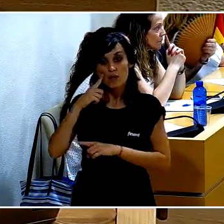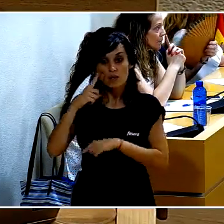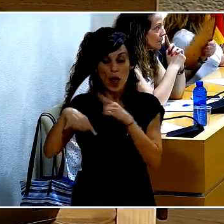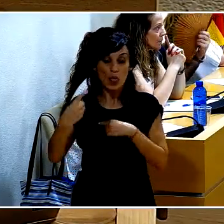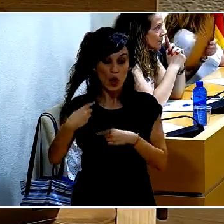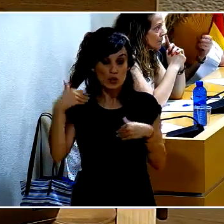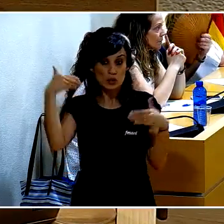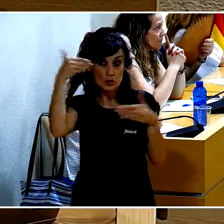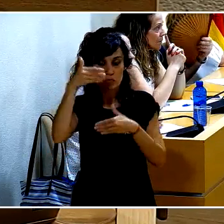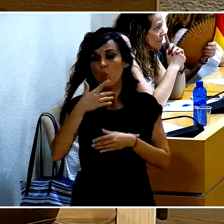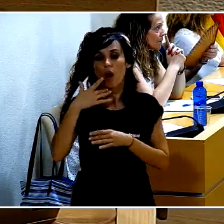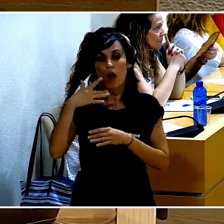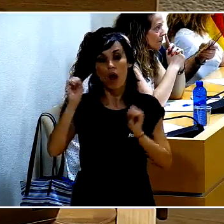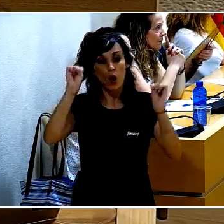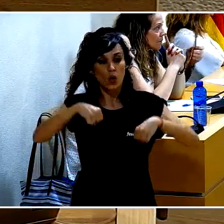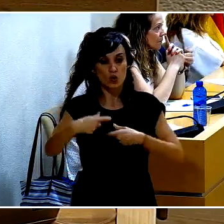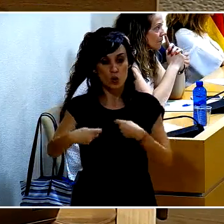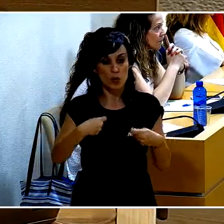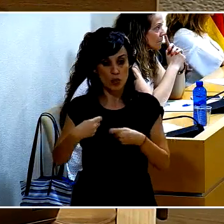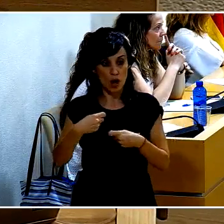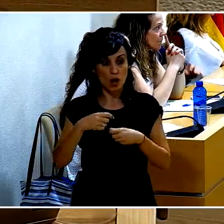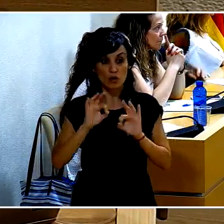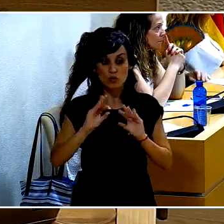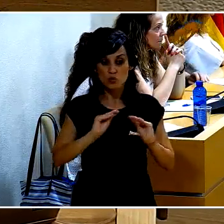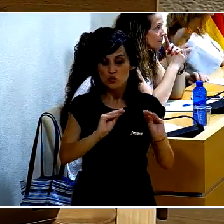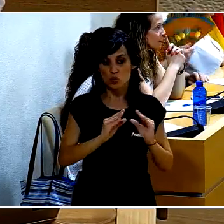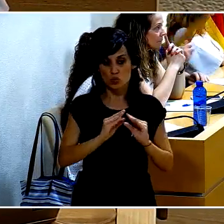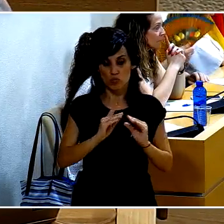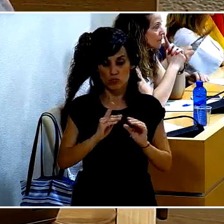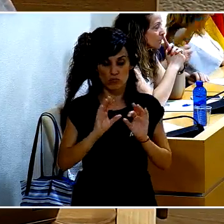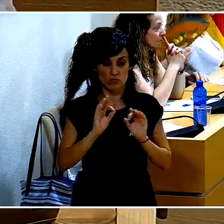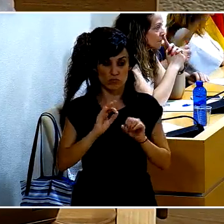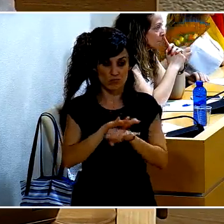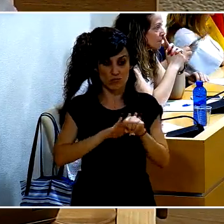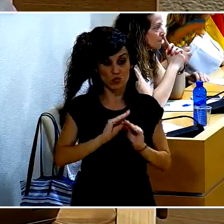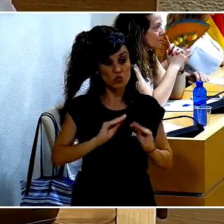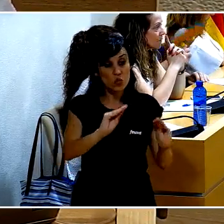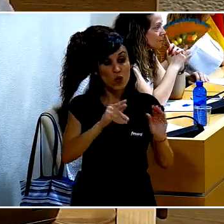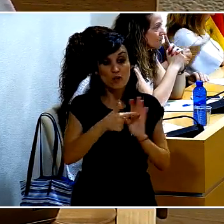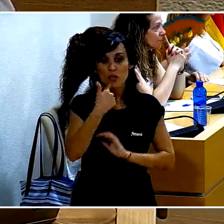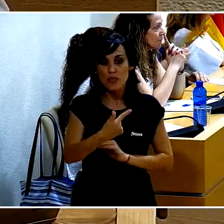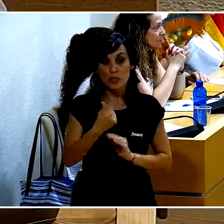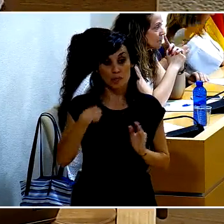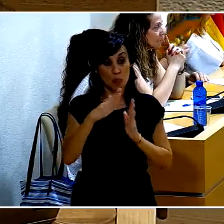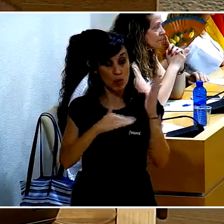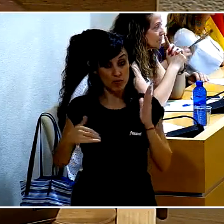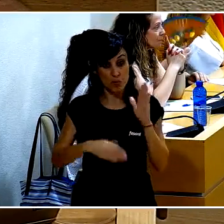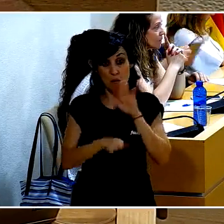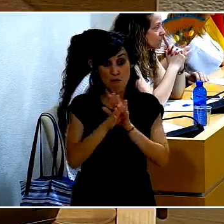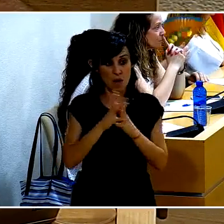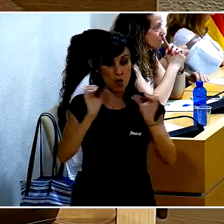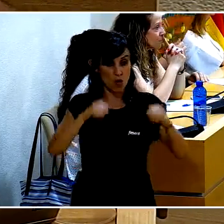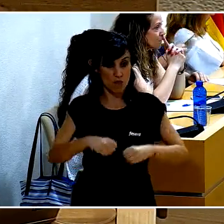saharaui, no menys acords comercials amb el règim feudal antidemocràtic. Això ho diu la plataforma en la qual anem a signar aquest conveni